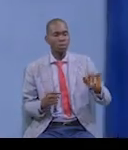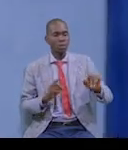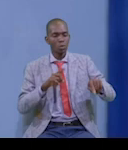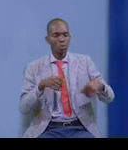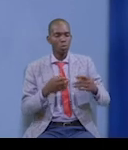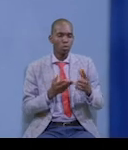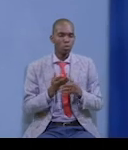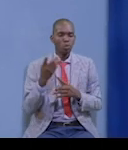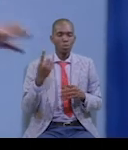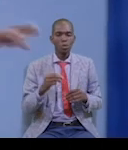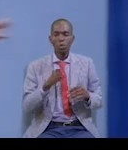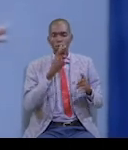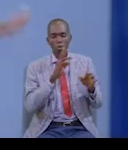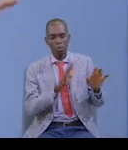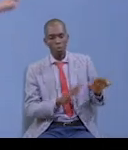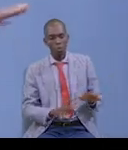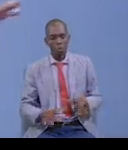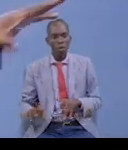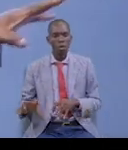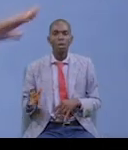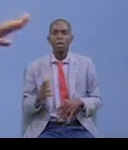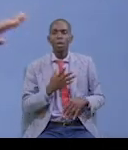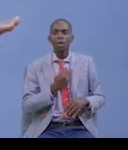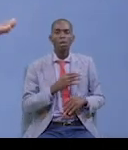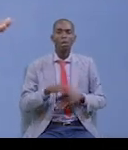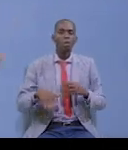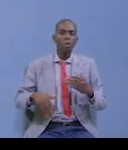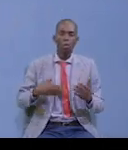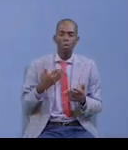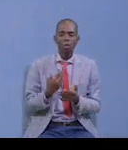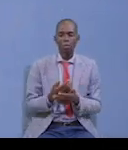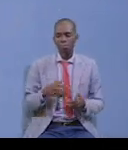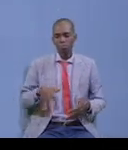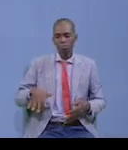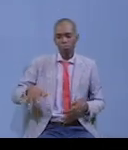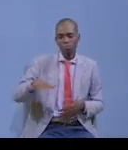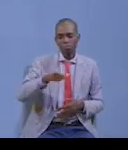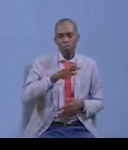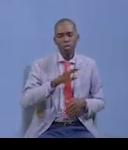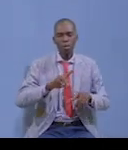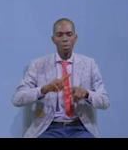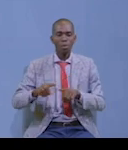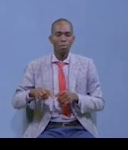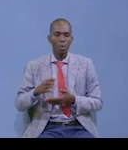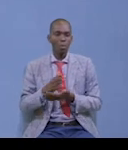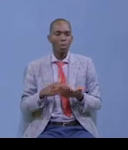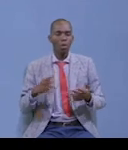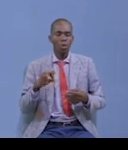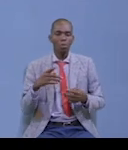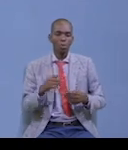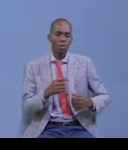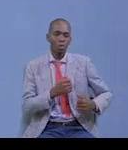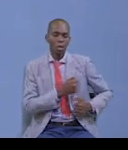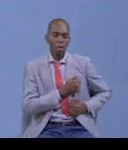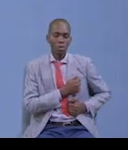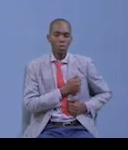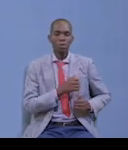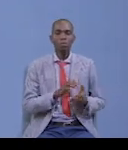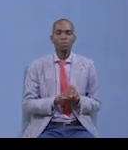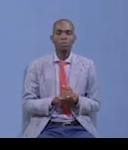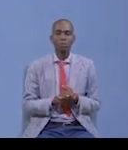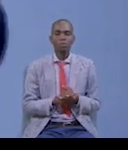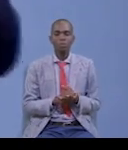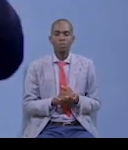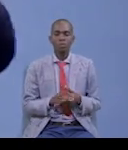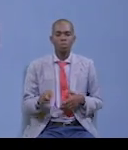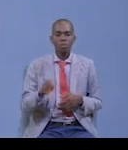యొద్దకు నడిపించబడతారు. And all the other areas of the army. వారందరూ కూడా వారి సామర్థ్యానికి సంబంధించి శిక్షణ